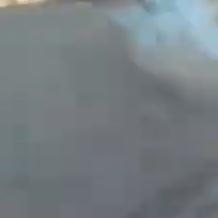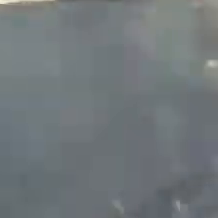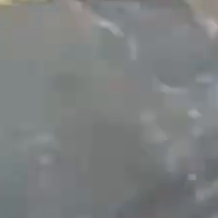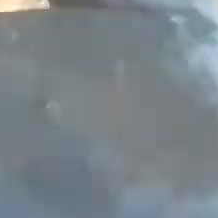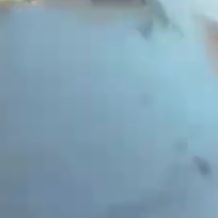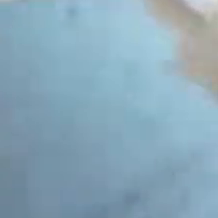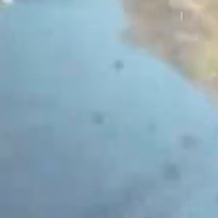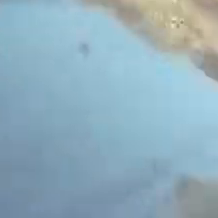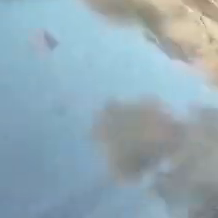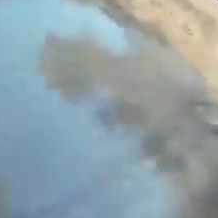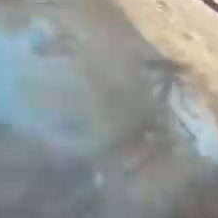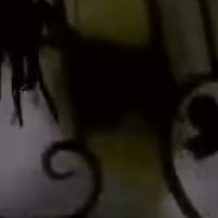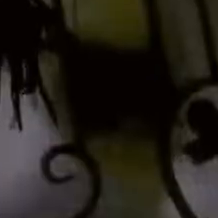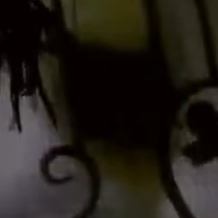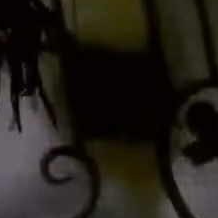وكنت رح سافر،